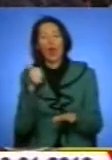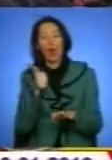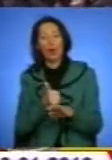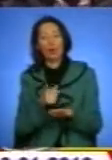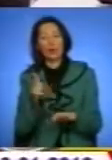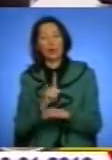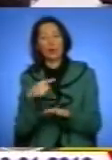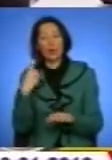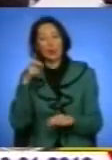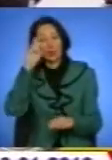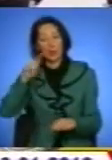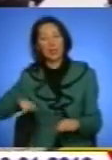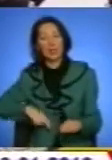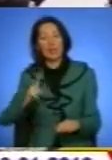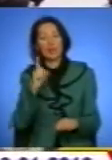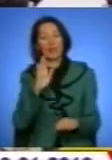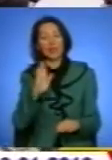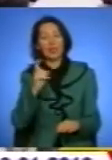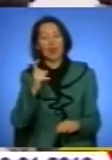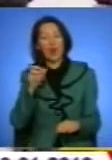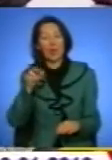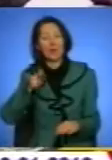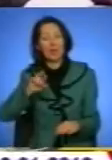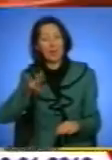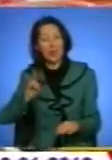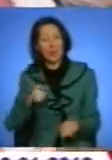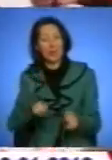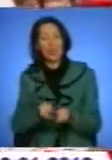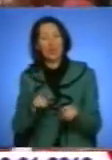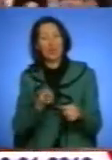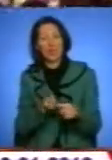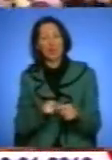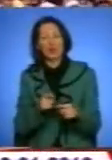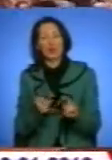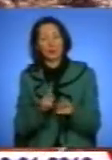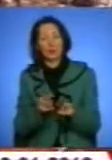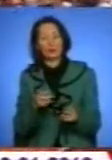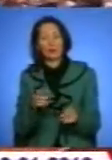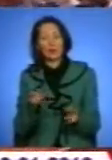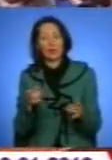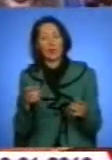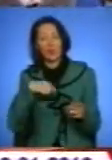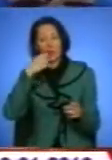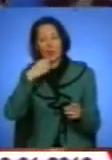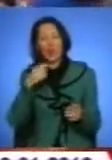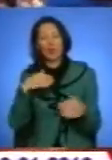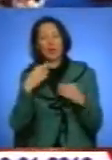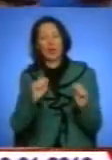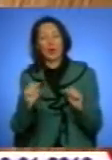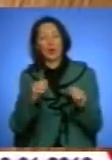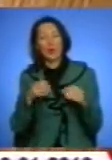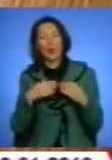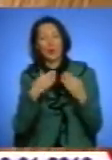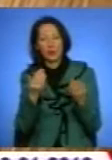Хоптяна, який також долучився до приготування різдвяної страви. Керівнику краю вручили сертифікат, який засвідчує встановлення рекорду